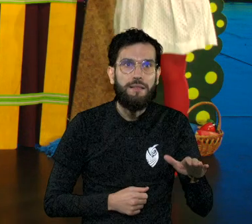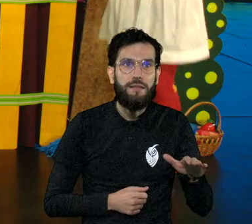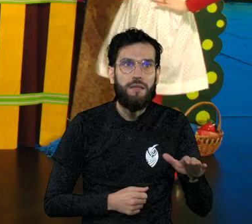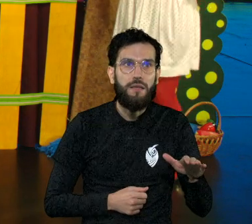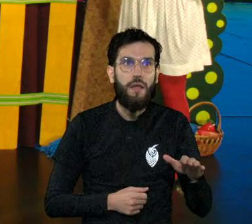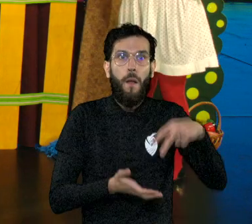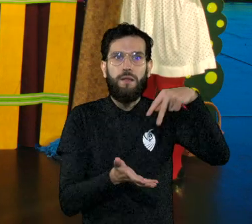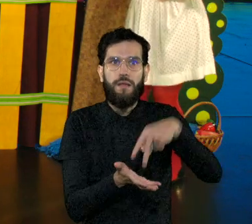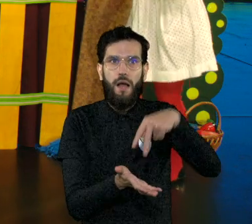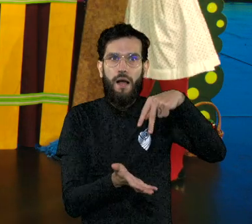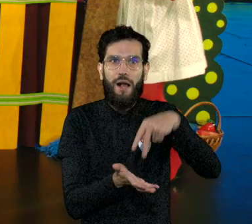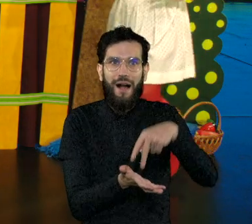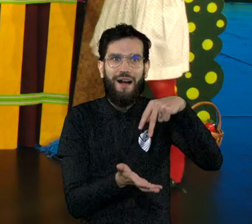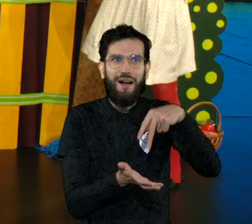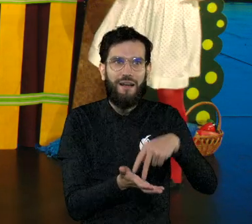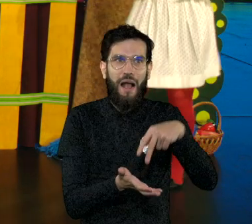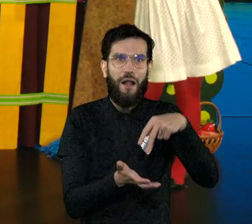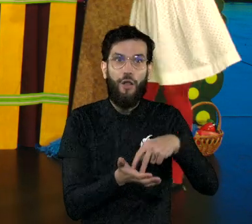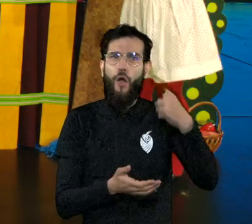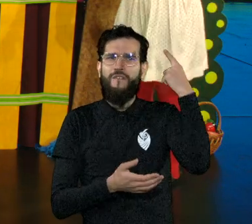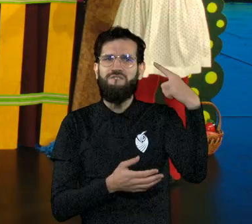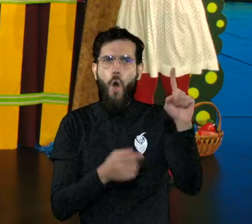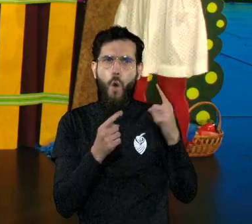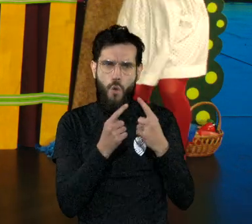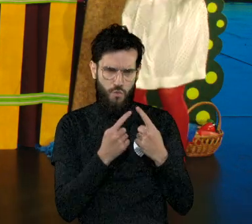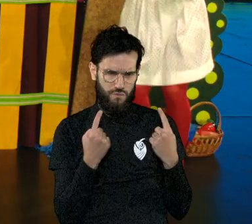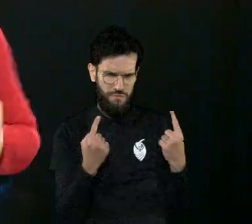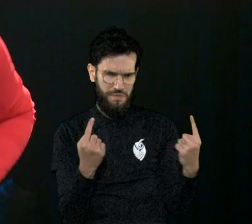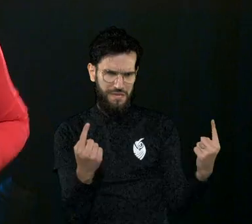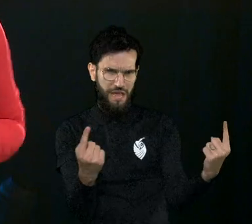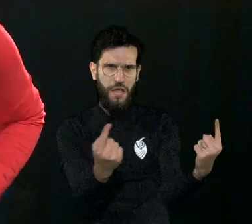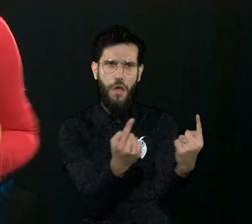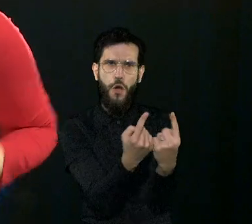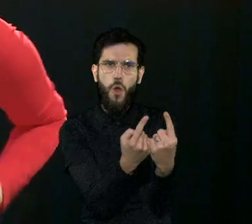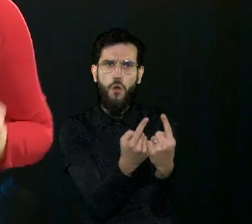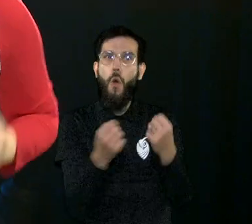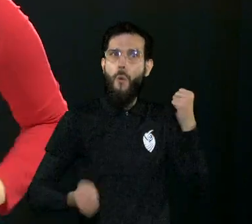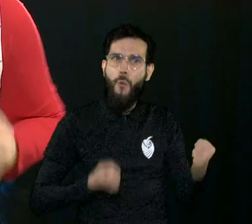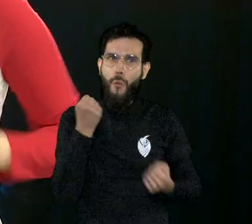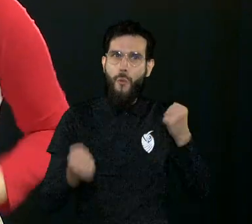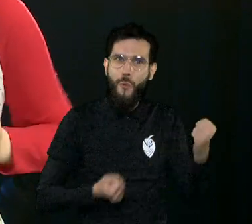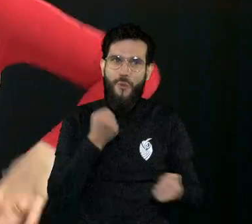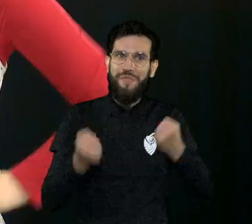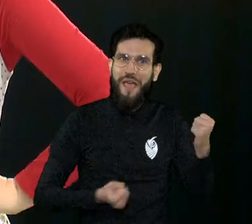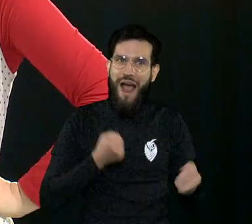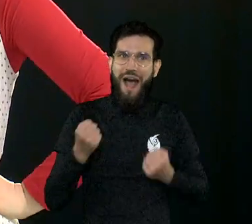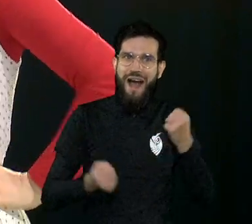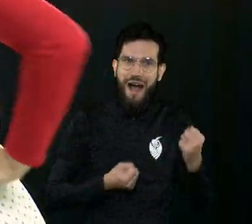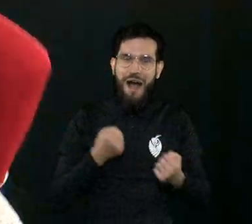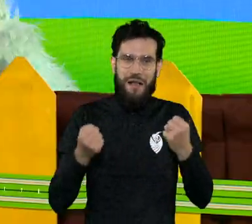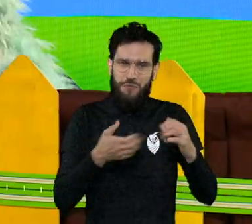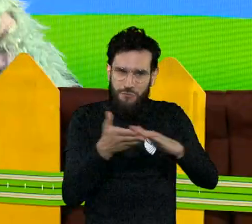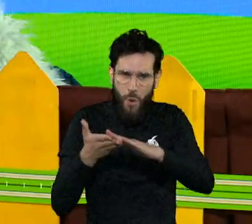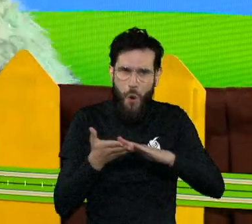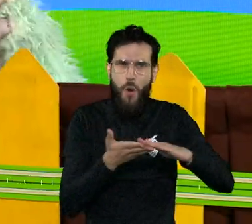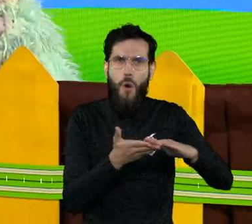tlieskať skály. Na ihrisko utekali, hrali sa